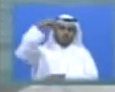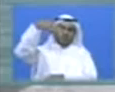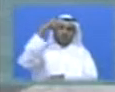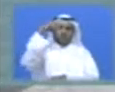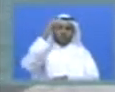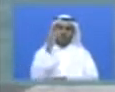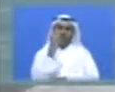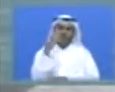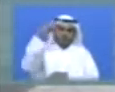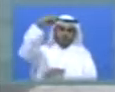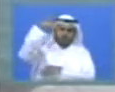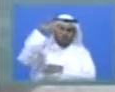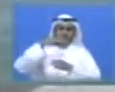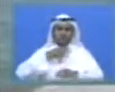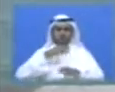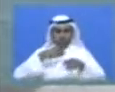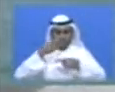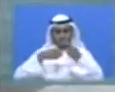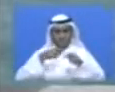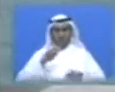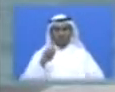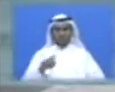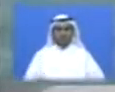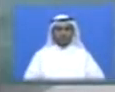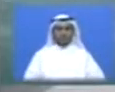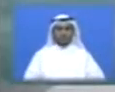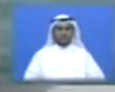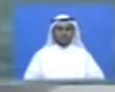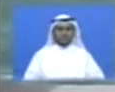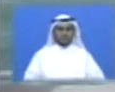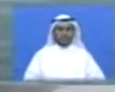الشيب بآخر جديد في أسرع وقت ممكن.